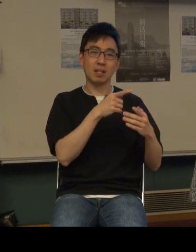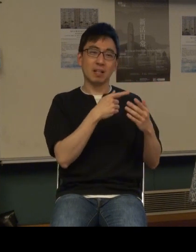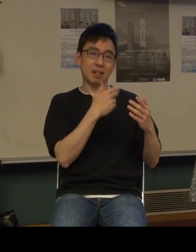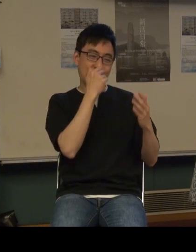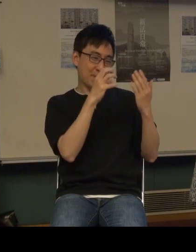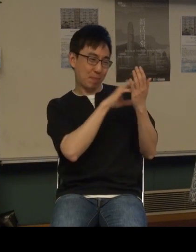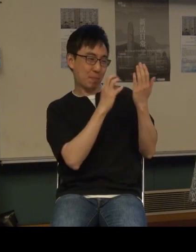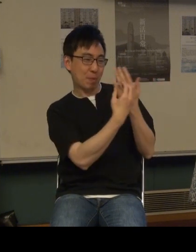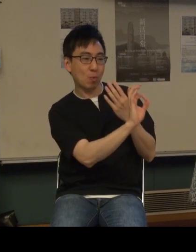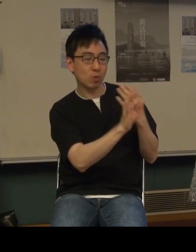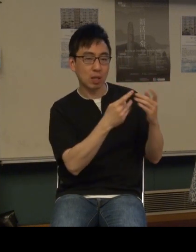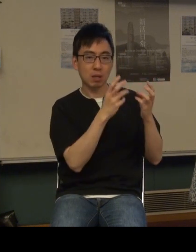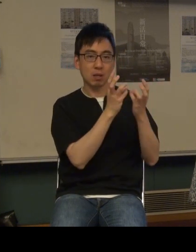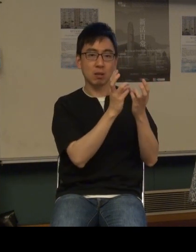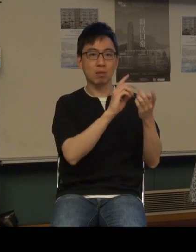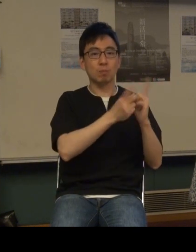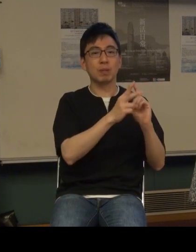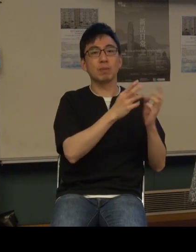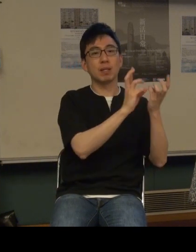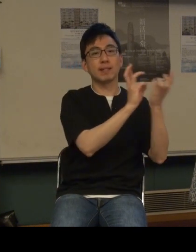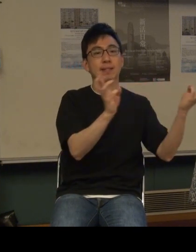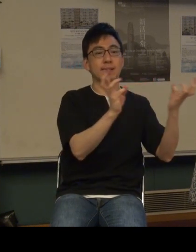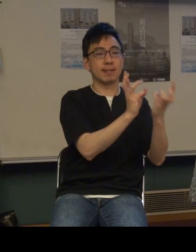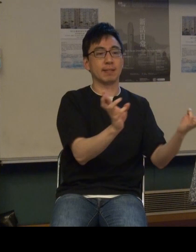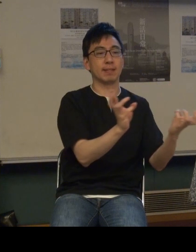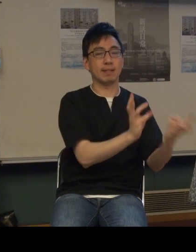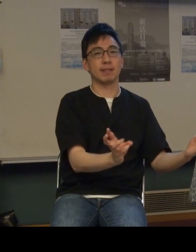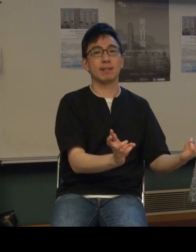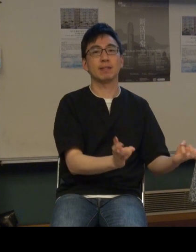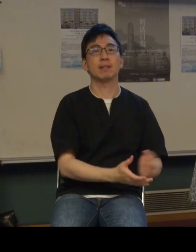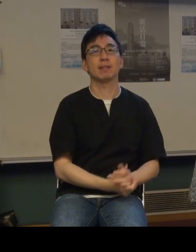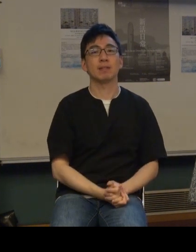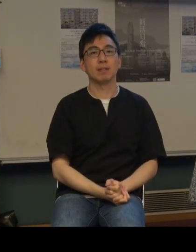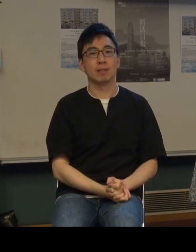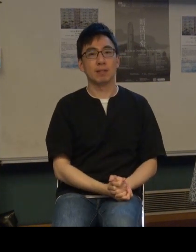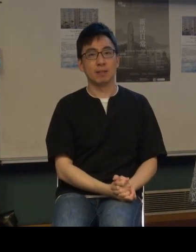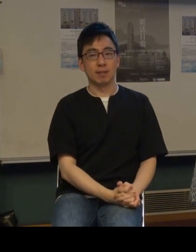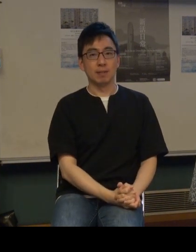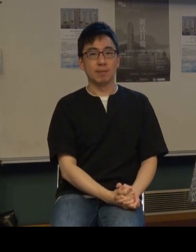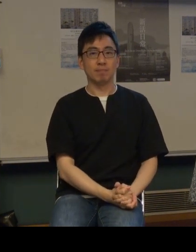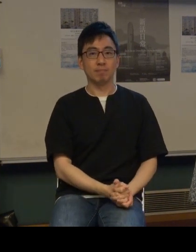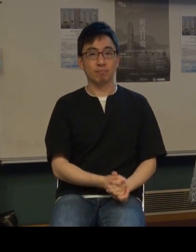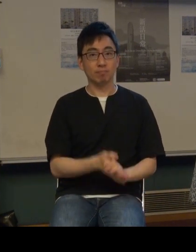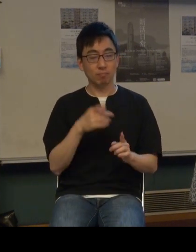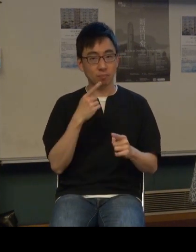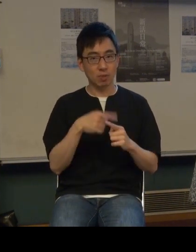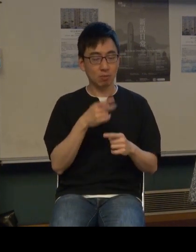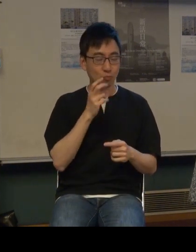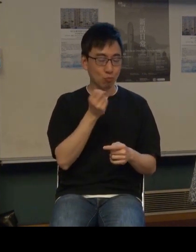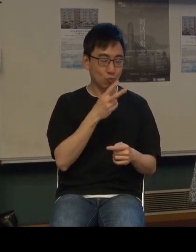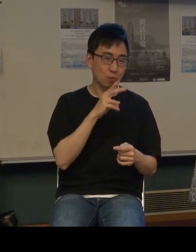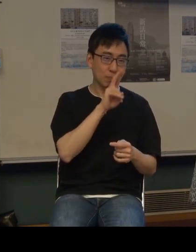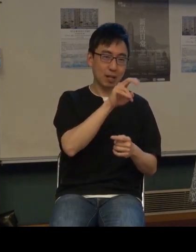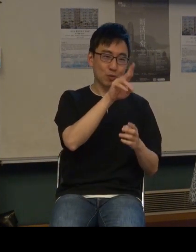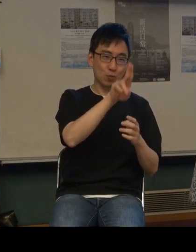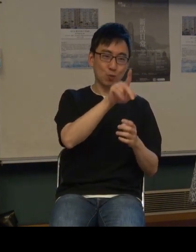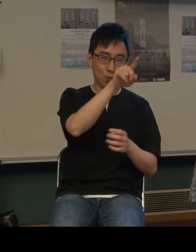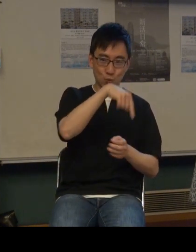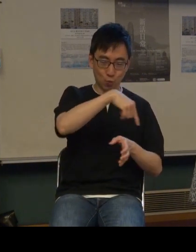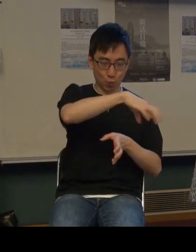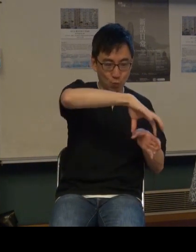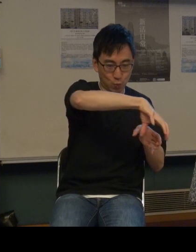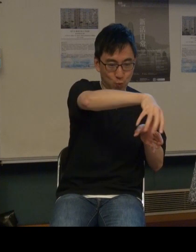為用橫線咧、橫坑紋咧做一啲嘅裝飾嘅，嚇、啊，咁啊係一個即係 U 字型嘅